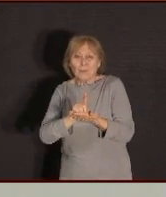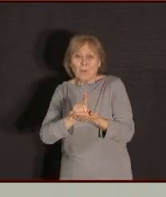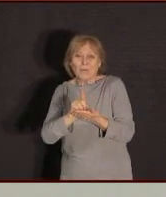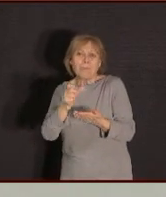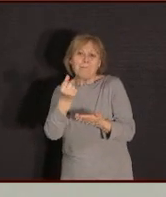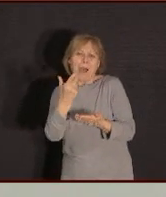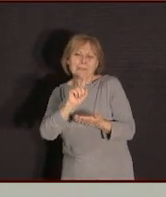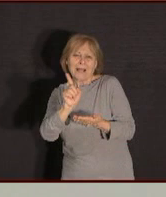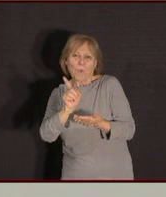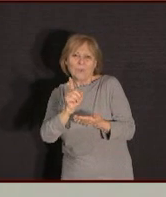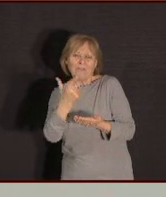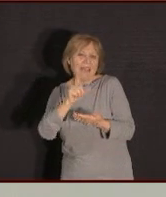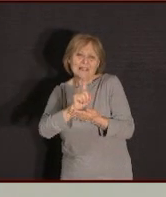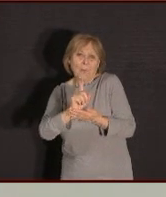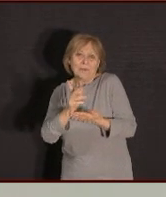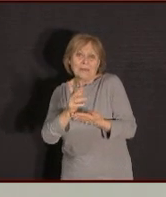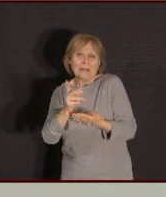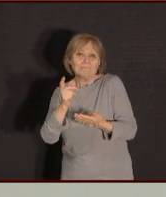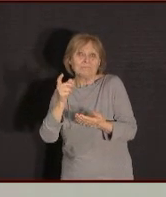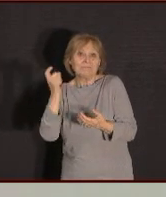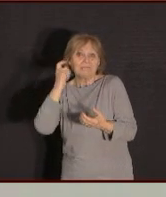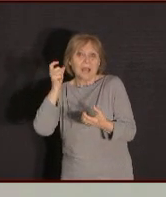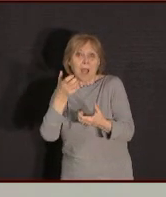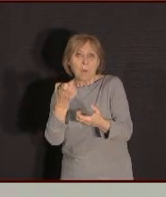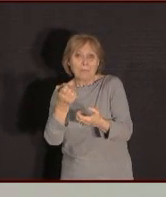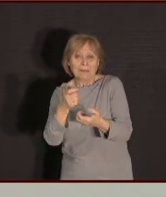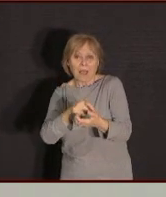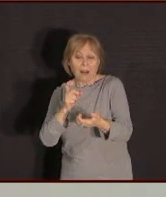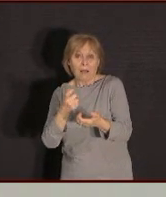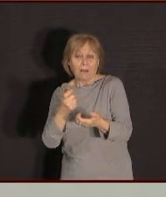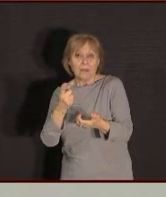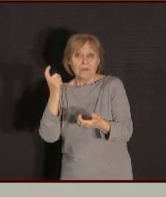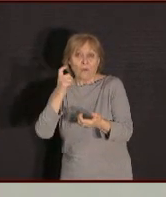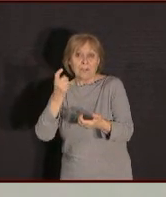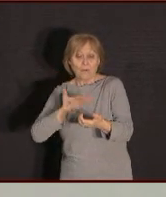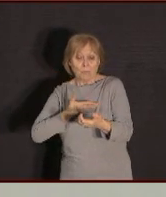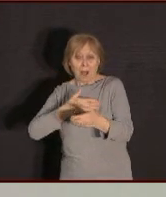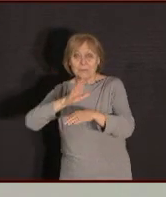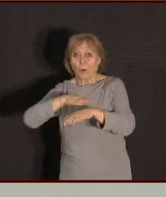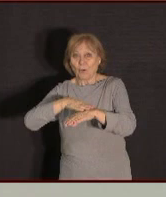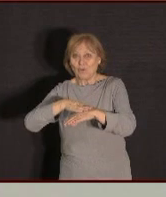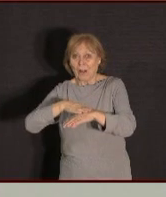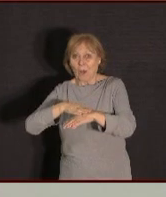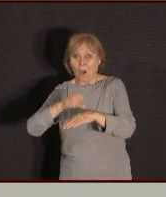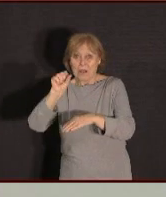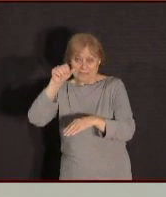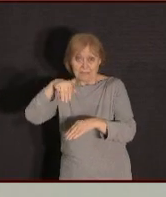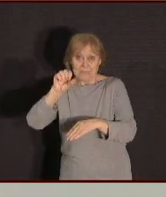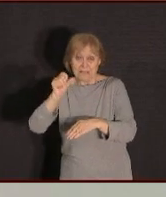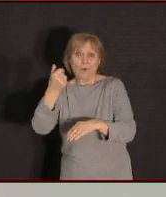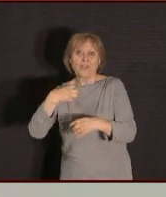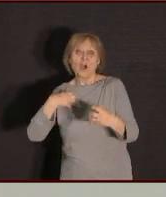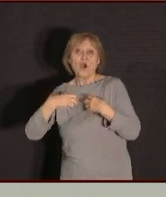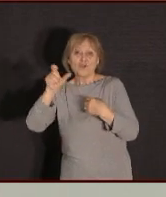to je bilo par sekund, 2 sekundi, mi zazvoni mobitel in sem dobila eno sporočilo, SMS sporočilo od